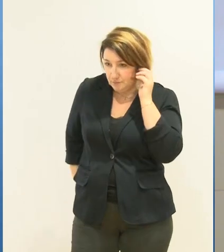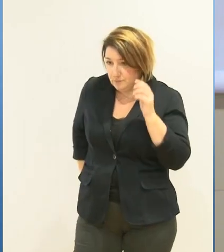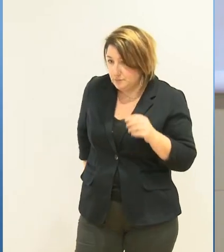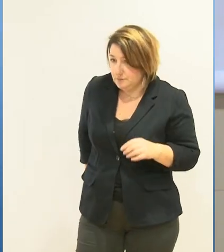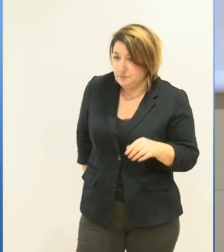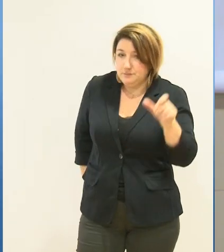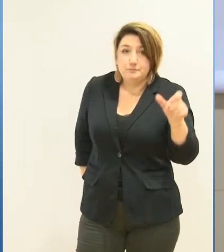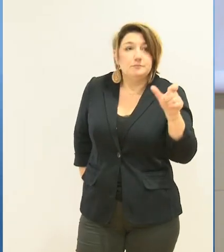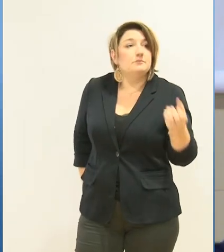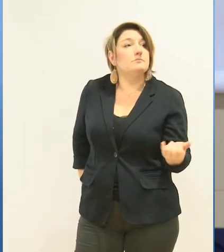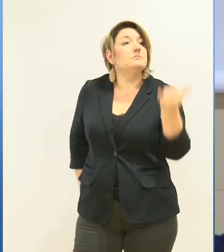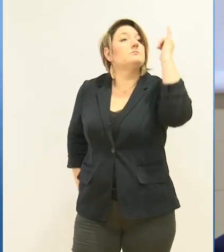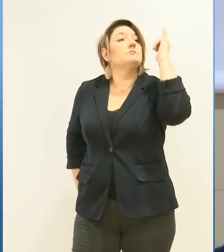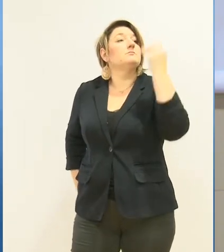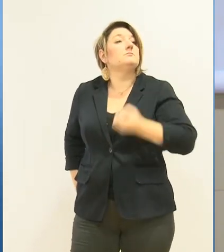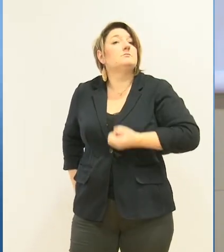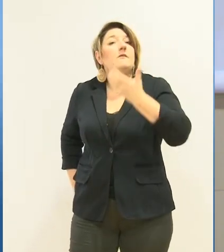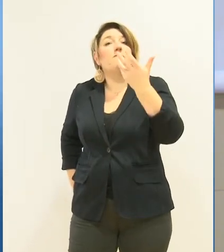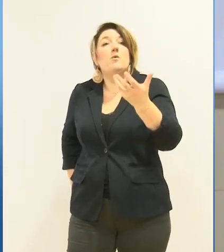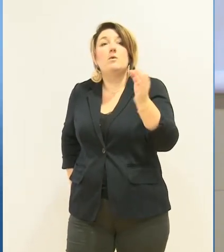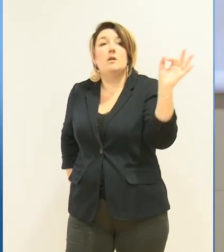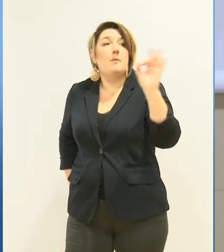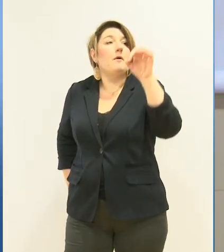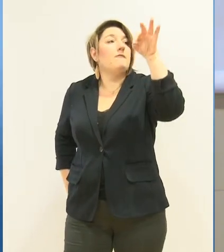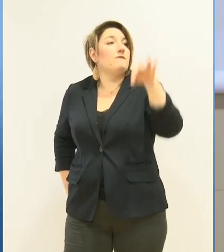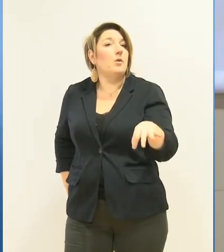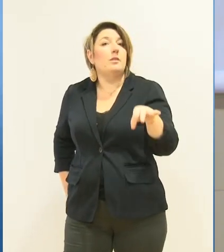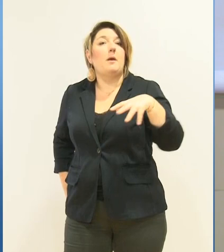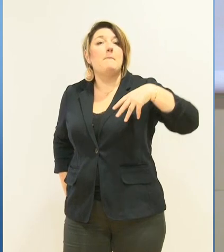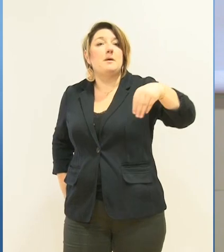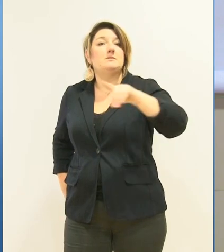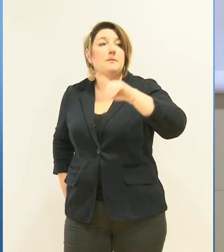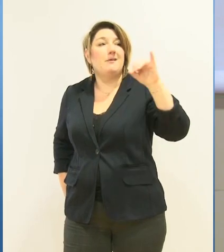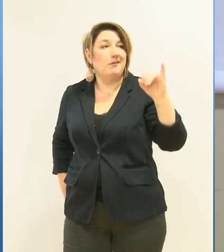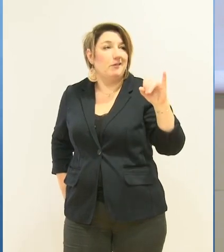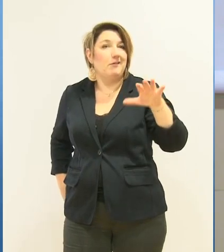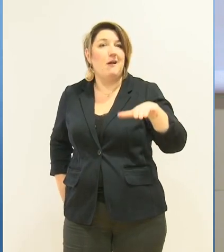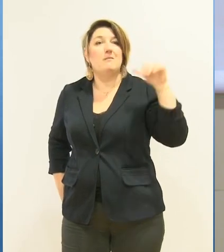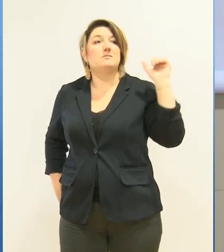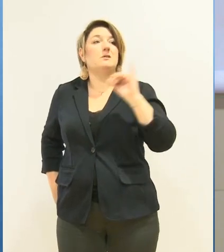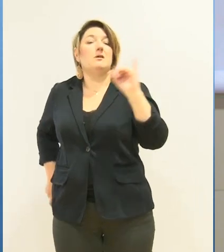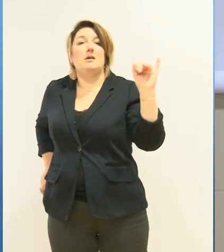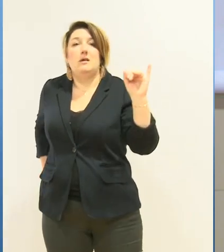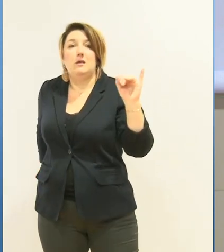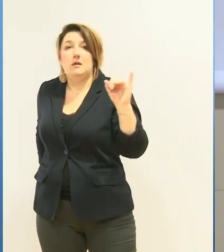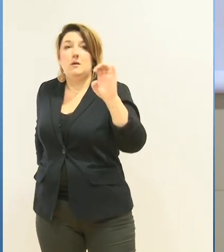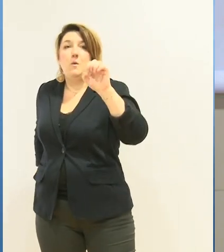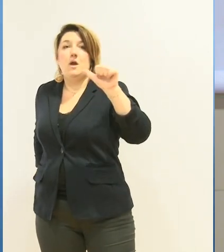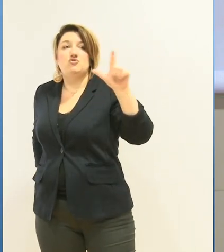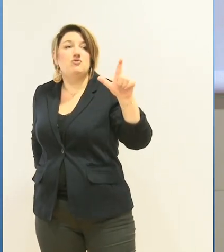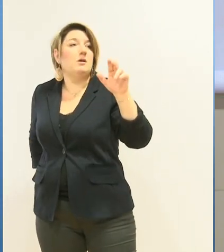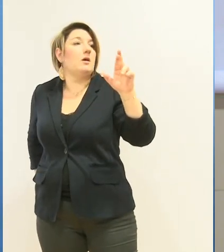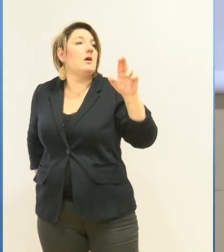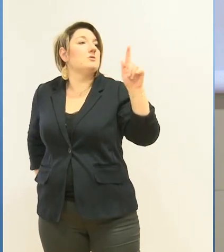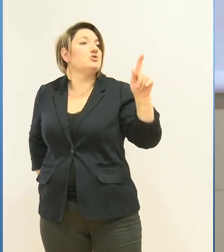demandes de parole je mets donc aux voix qui ne prend pas part au vote qui s'abstient le lg hergé